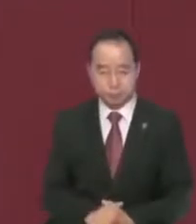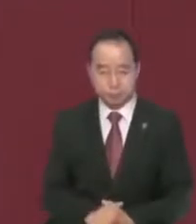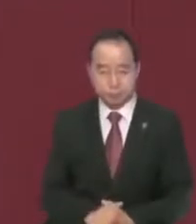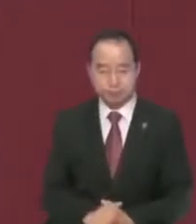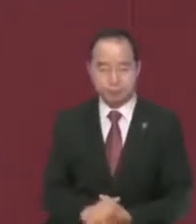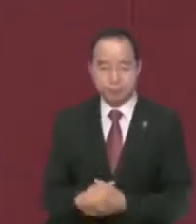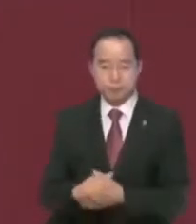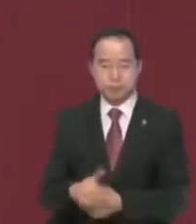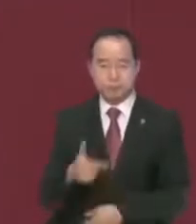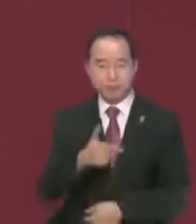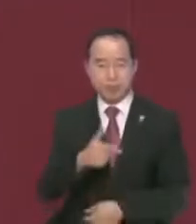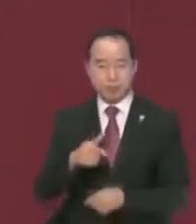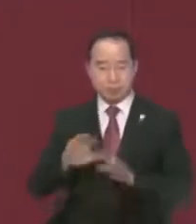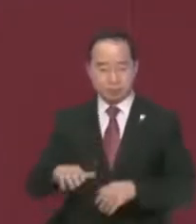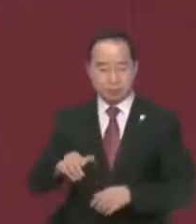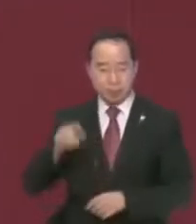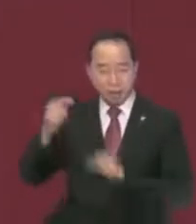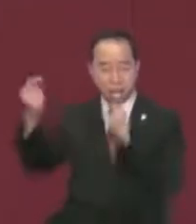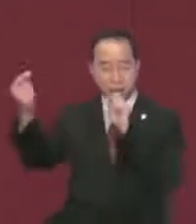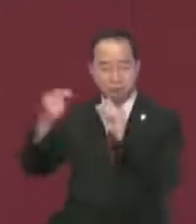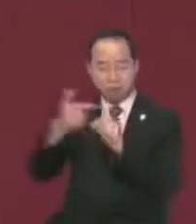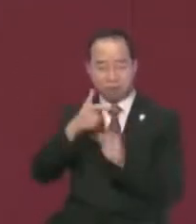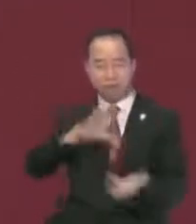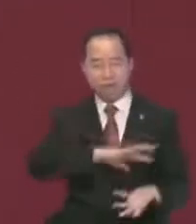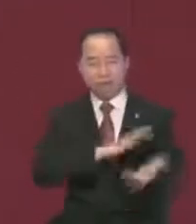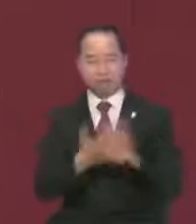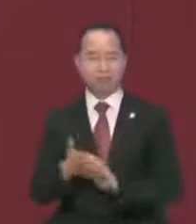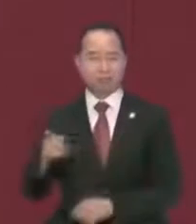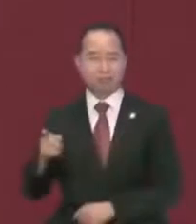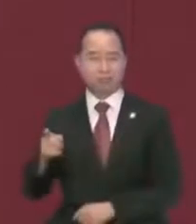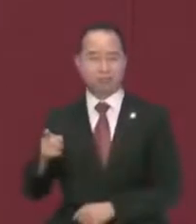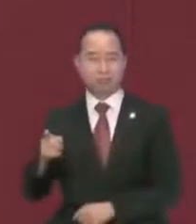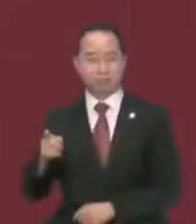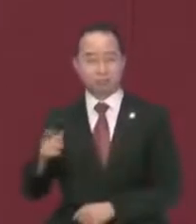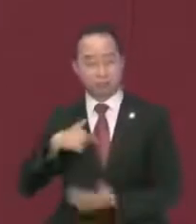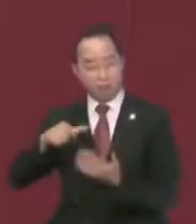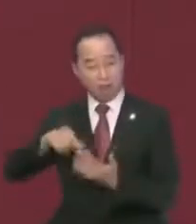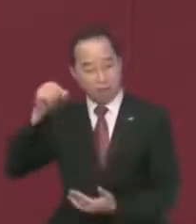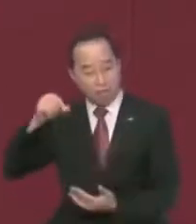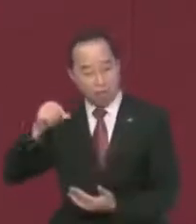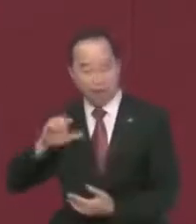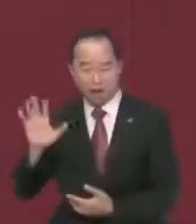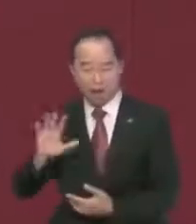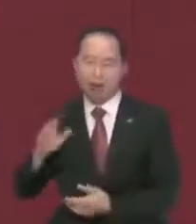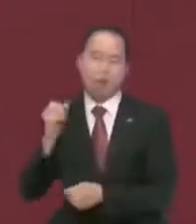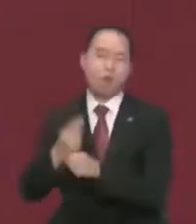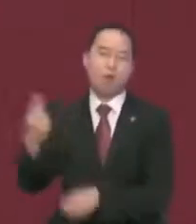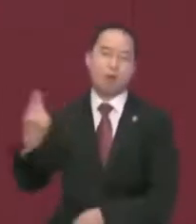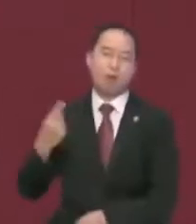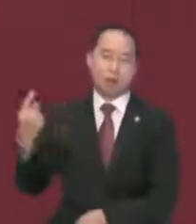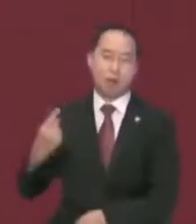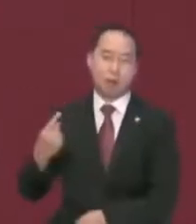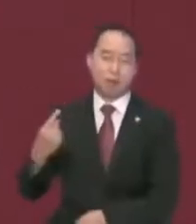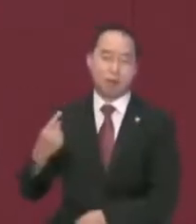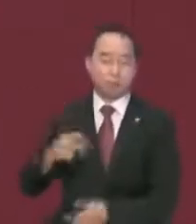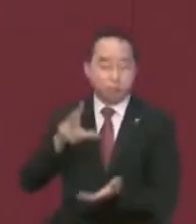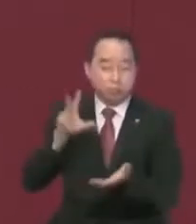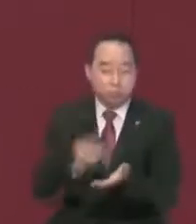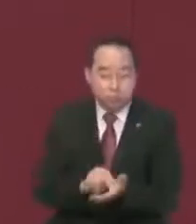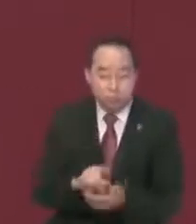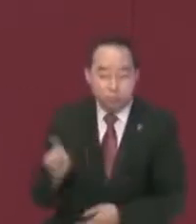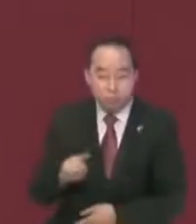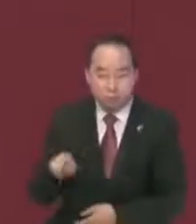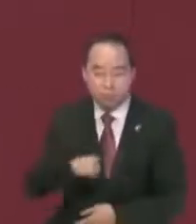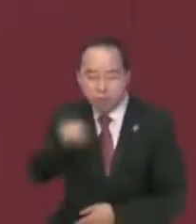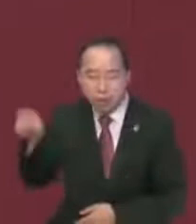대전환은 선택이 아닙니다. 우리의 선택은 대전환의 시대를 어떻게 헤쳐나갈 것이냐, 그것뿐입니다.